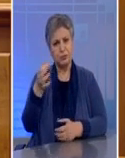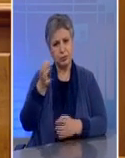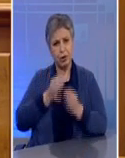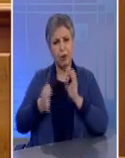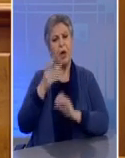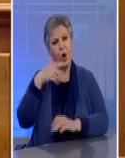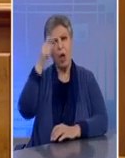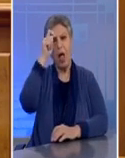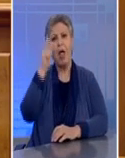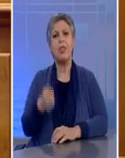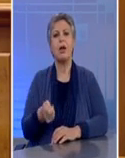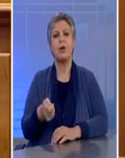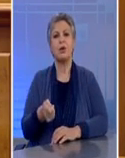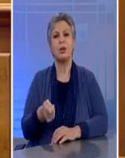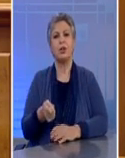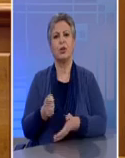Αλλά